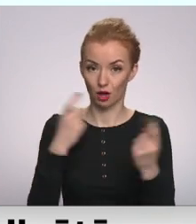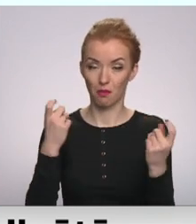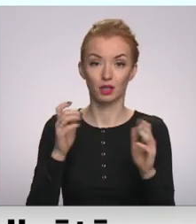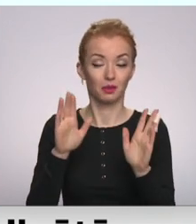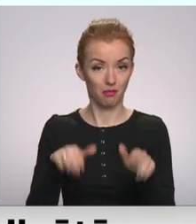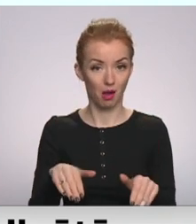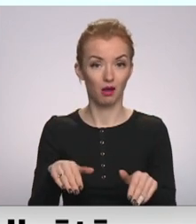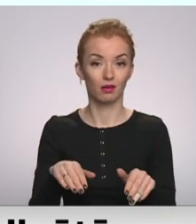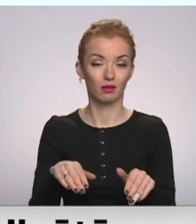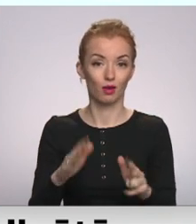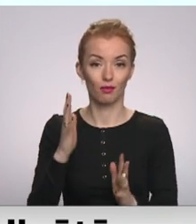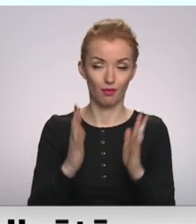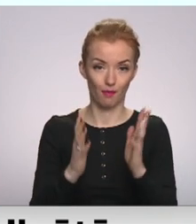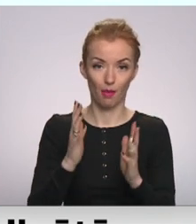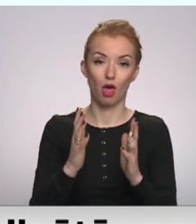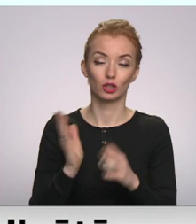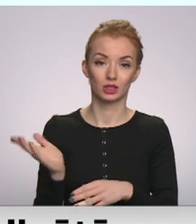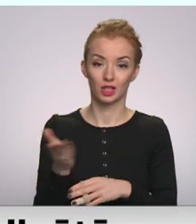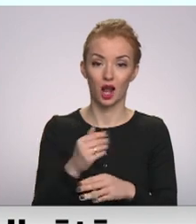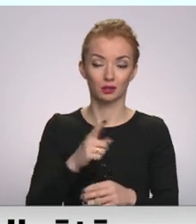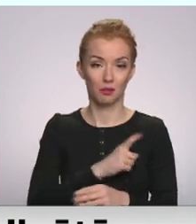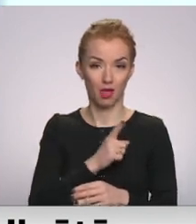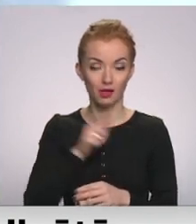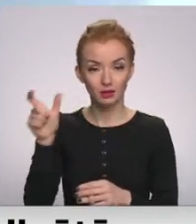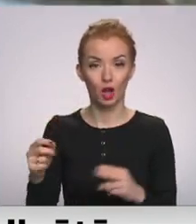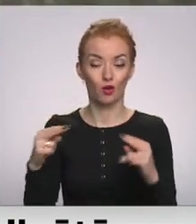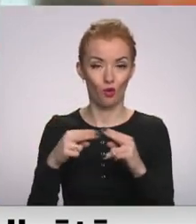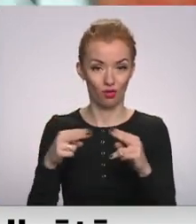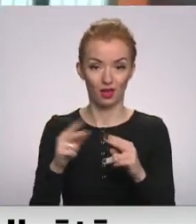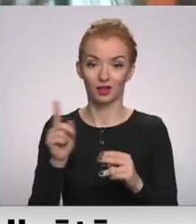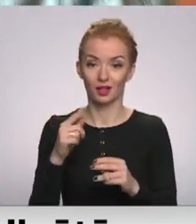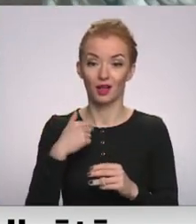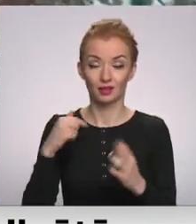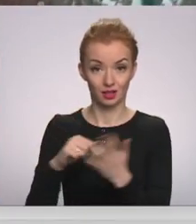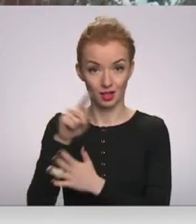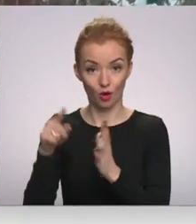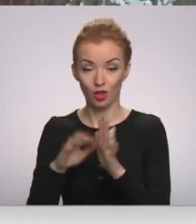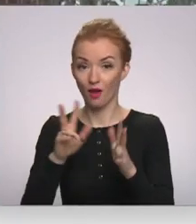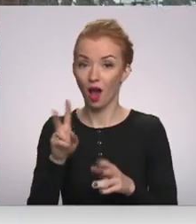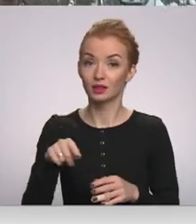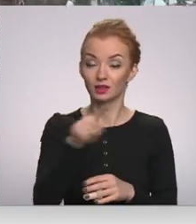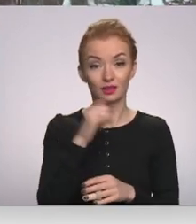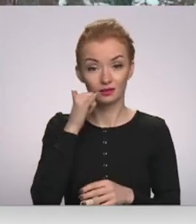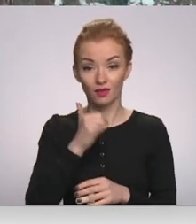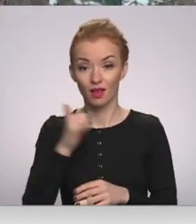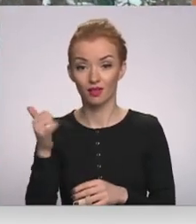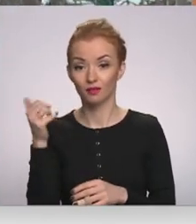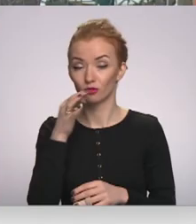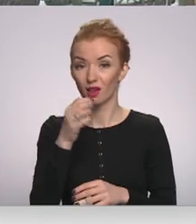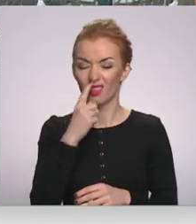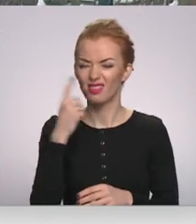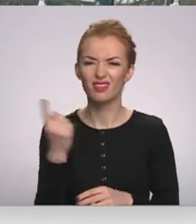informācija par mežstrādes meistaru un kontaktiem. Es viņam jautāju, vai kāds zvanīja. Viņš